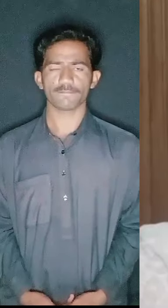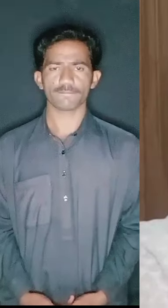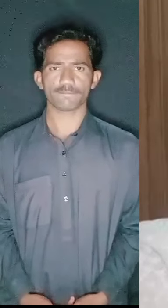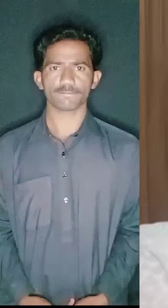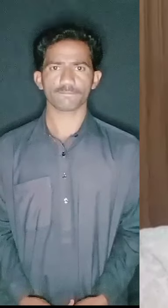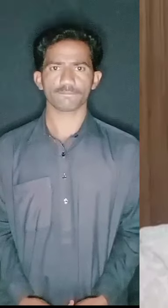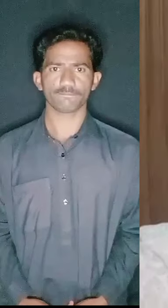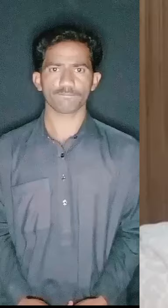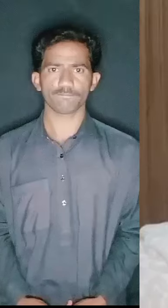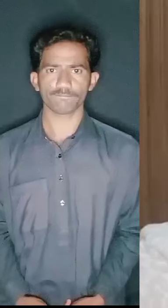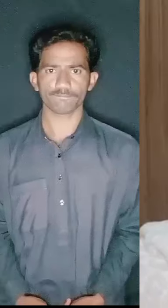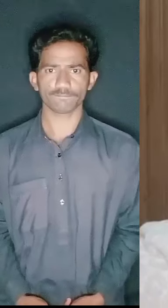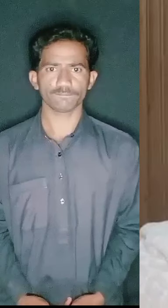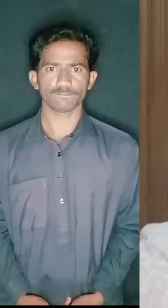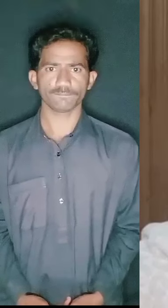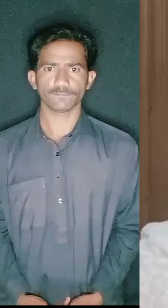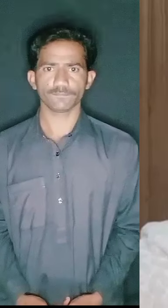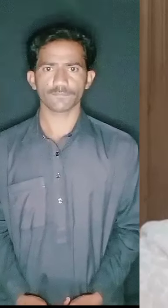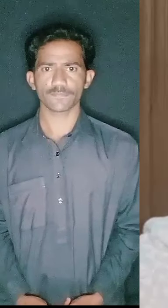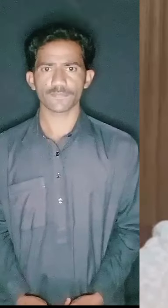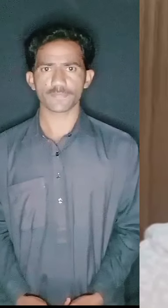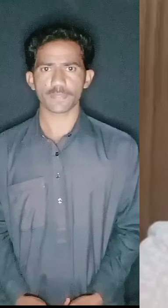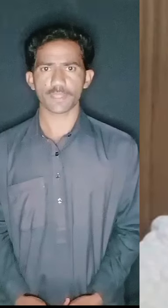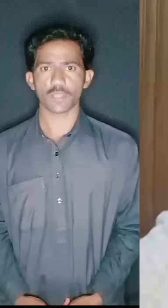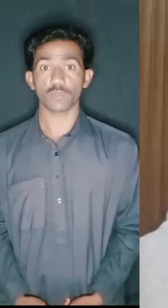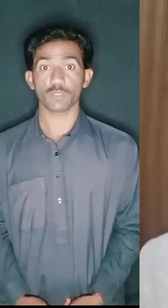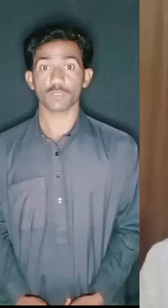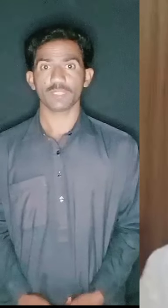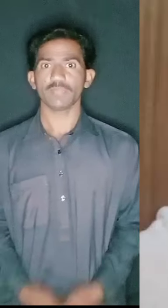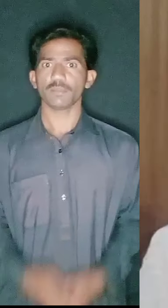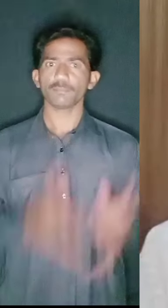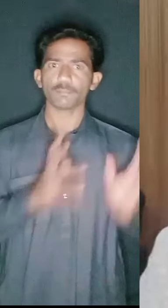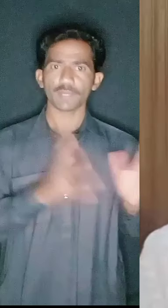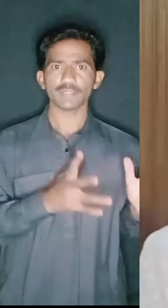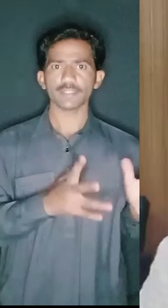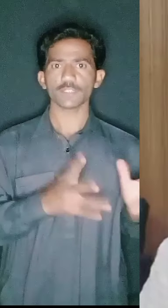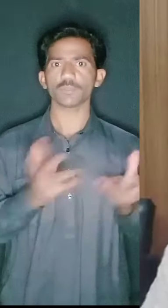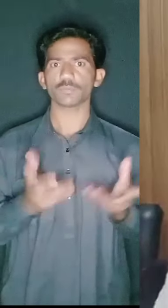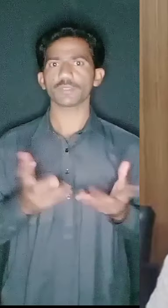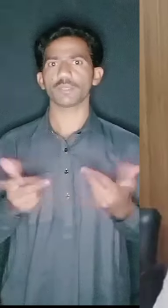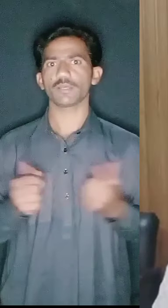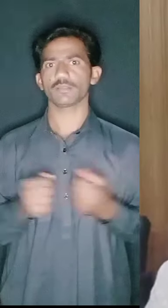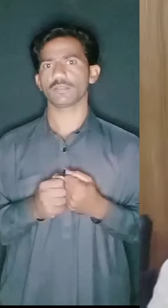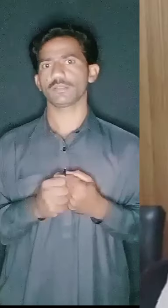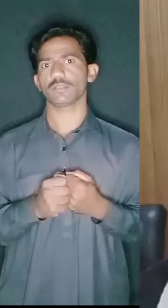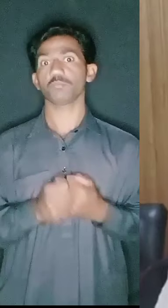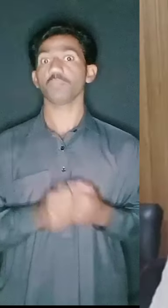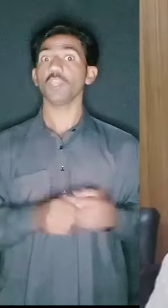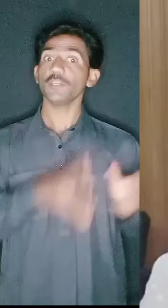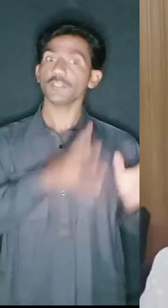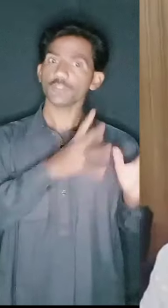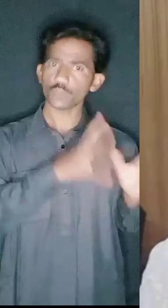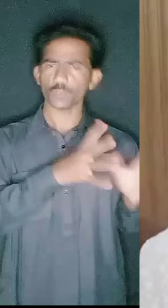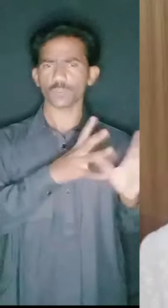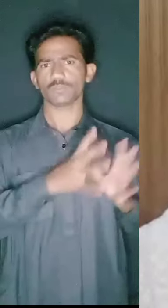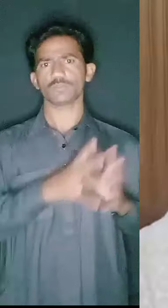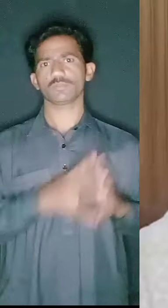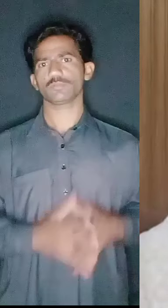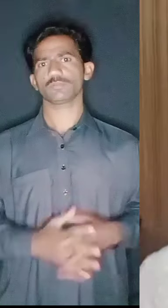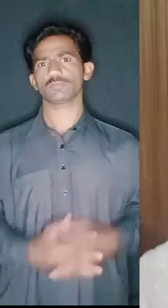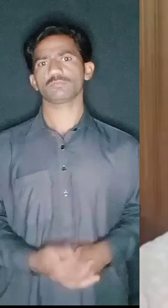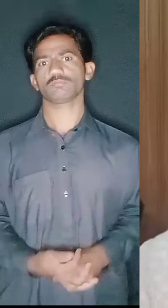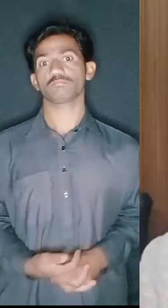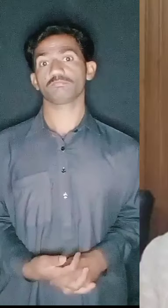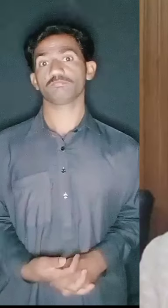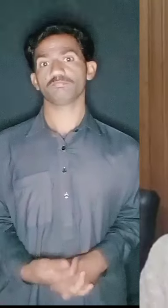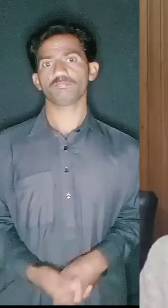आपके शोहर को? फोन सुन लिया था। फोन सुन लिया था। तो अब 17 साल से एक